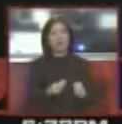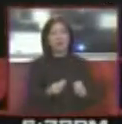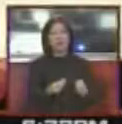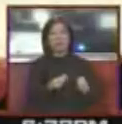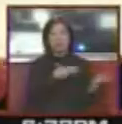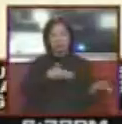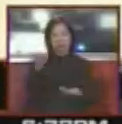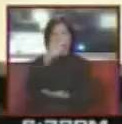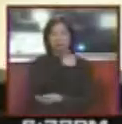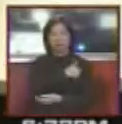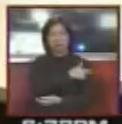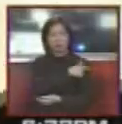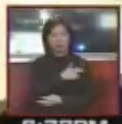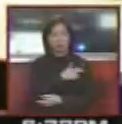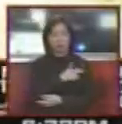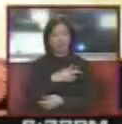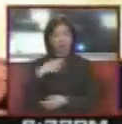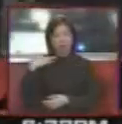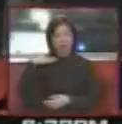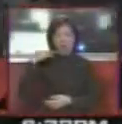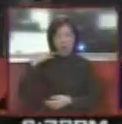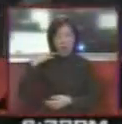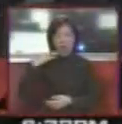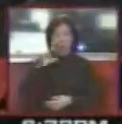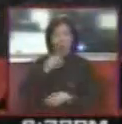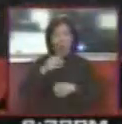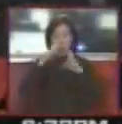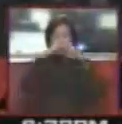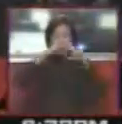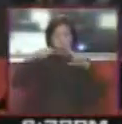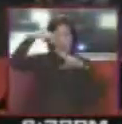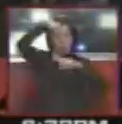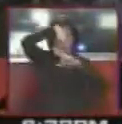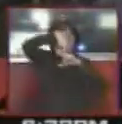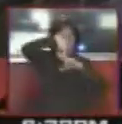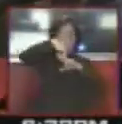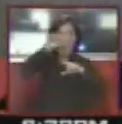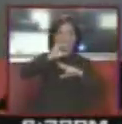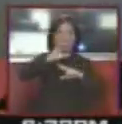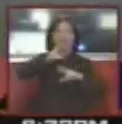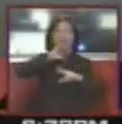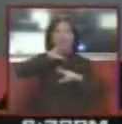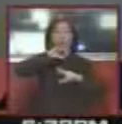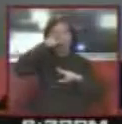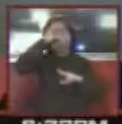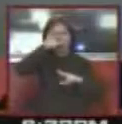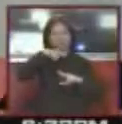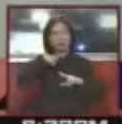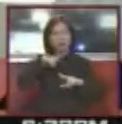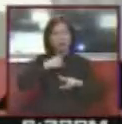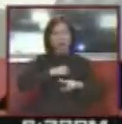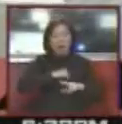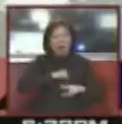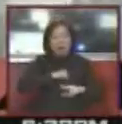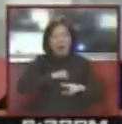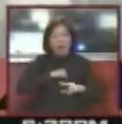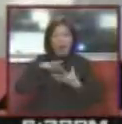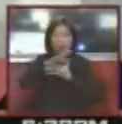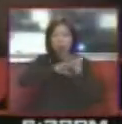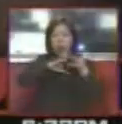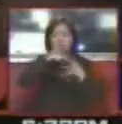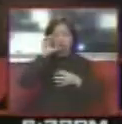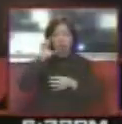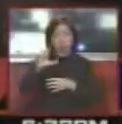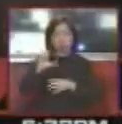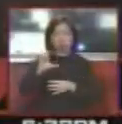ospital ang isang fire volunteer na nahurog mula sa bubong at ang isang matandang nahihirapang huminga dahil sa kapal ng usok. Tumagal ng higit isang